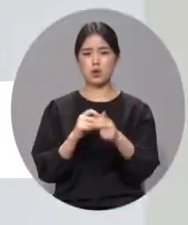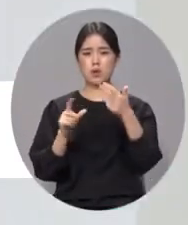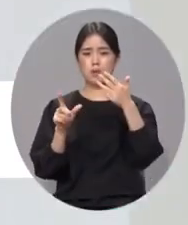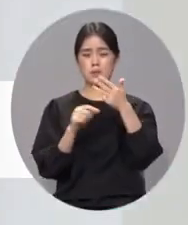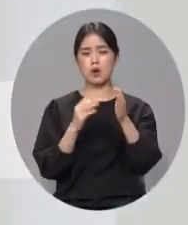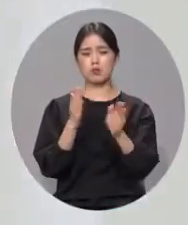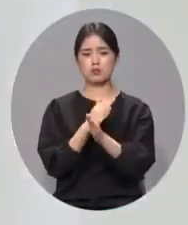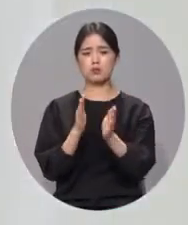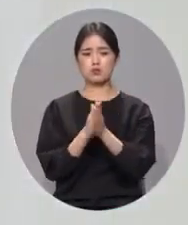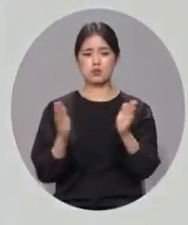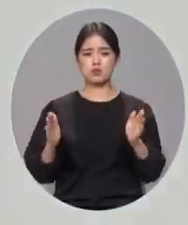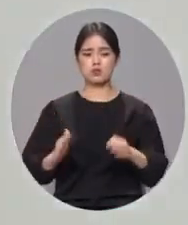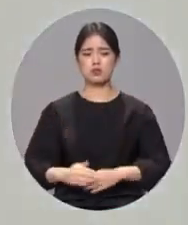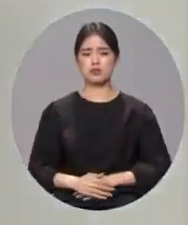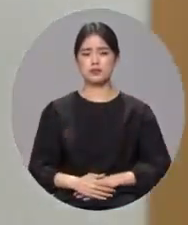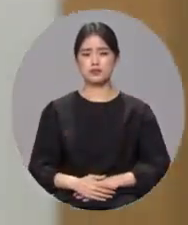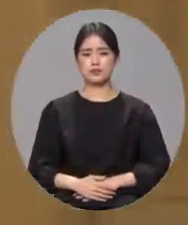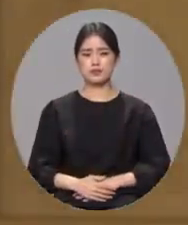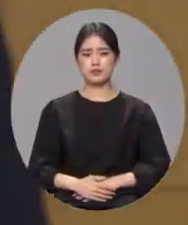소개하기로 했습니다